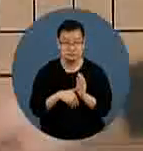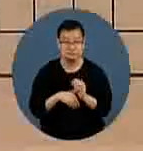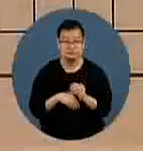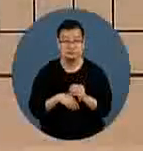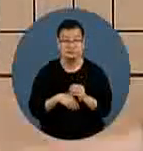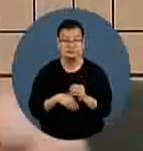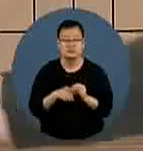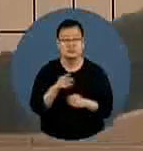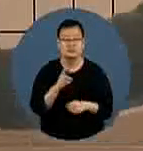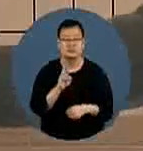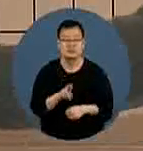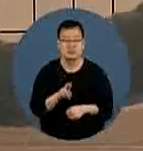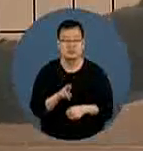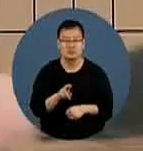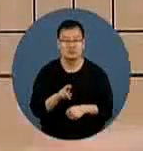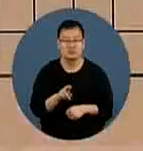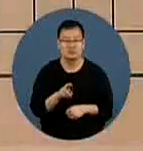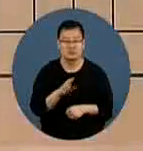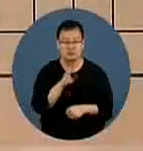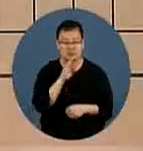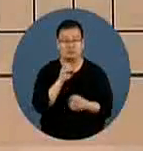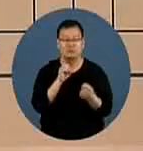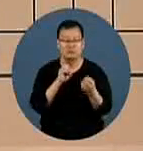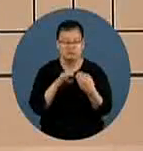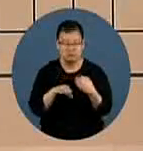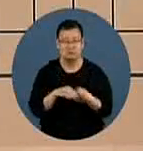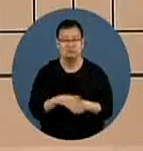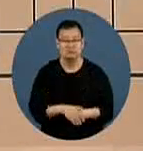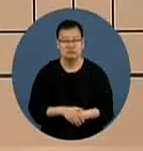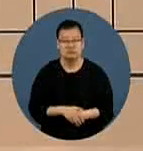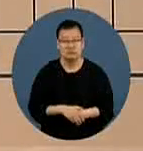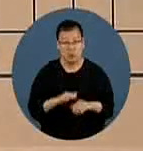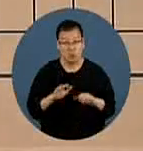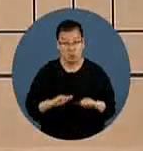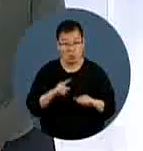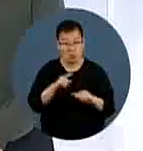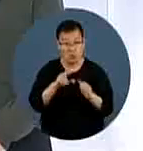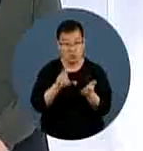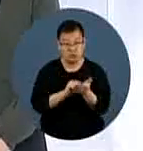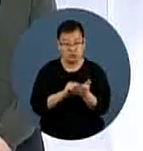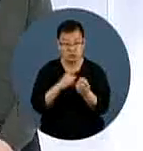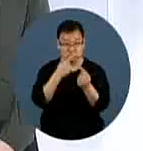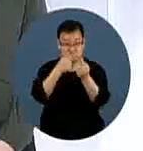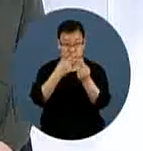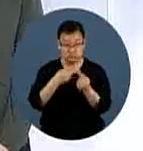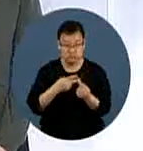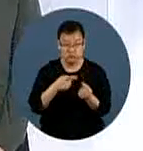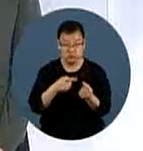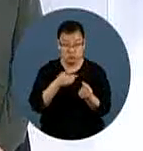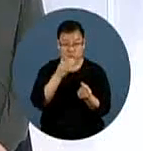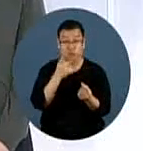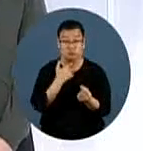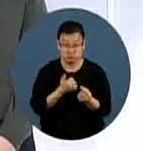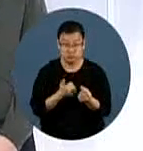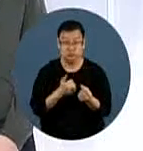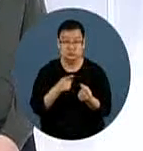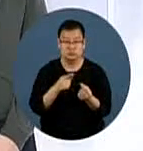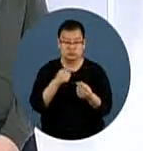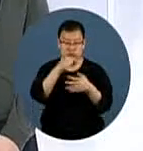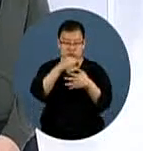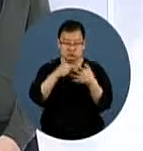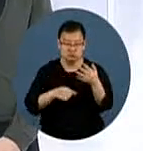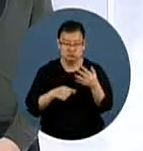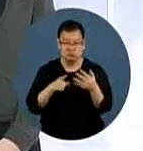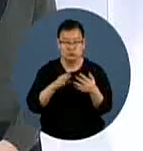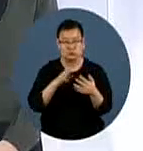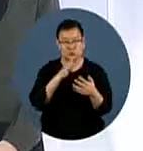네, 그때 이렇게 먹여치는 수가 정답이 되겠습니다. 오늘 문제는 두 문제 풀어보았는데요. 일단 수순도 그렇고 상당히